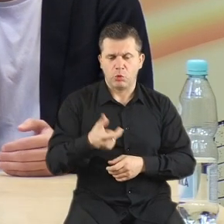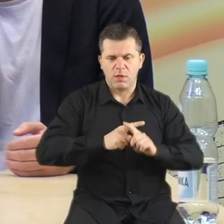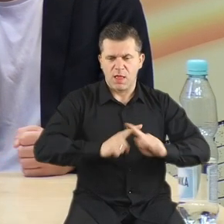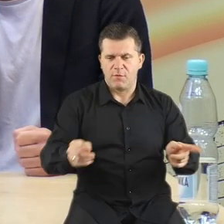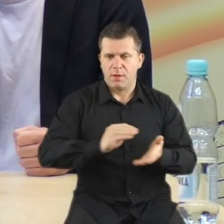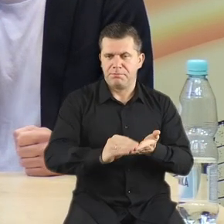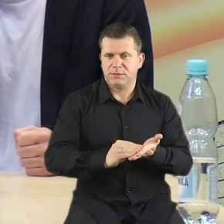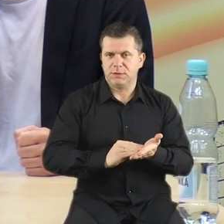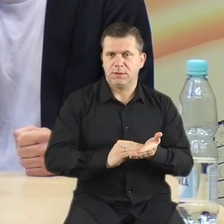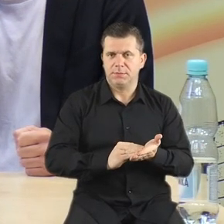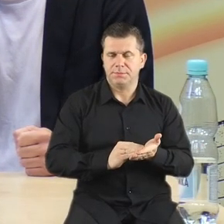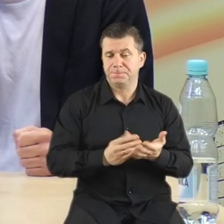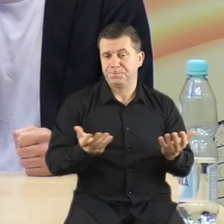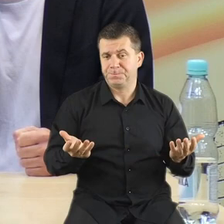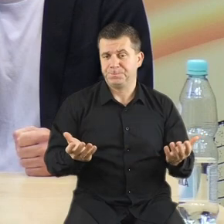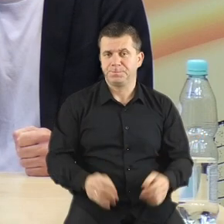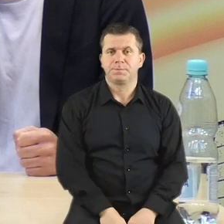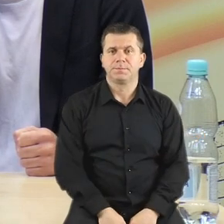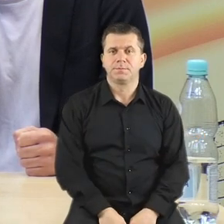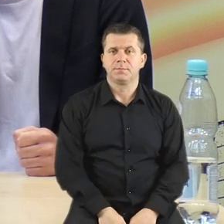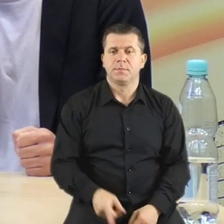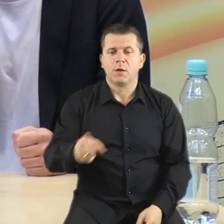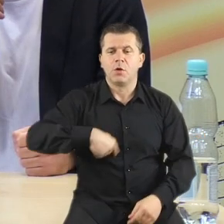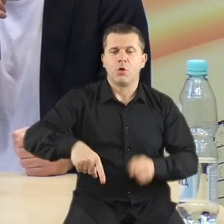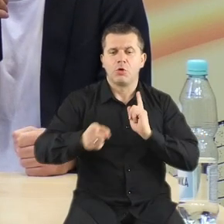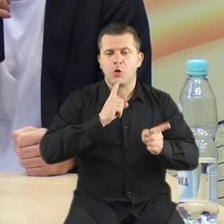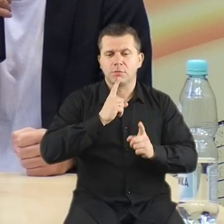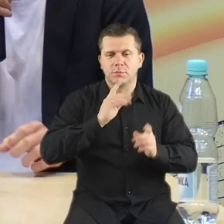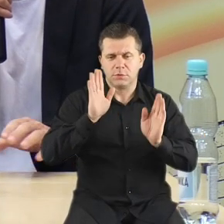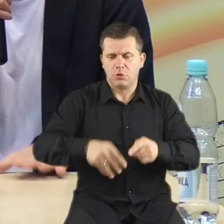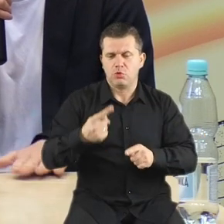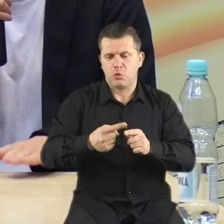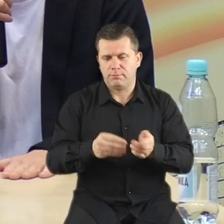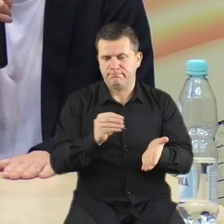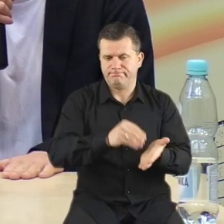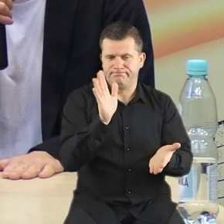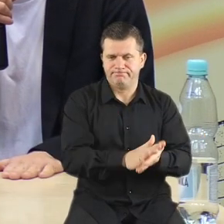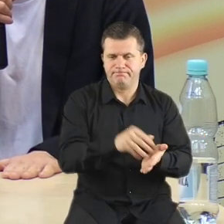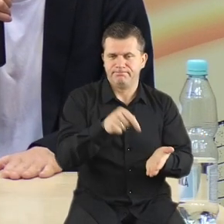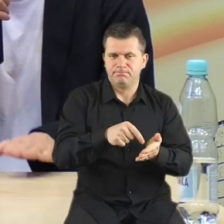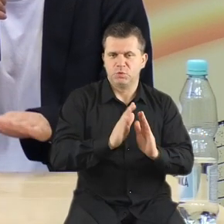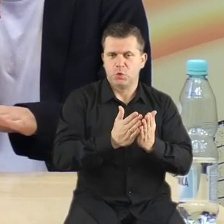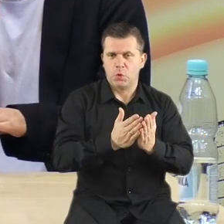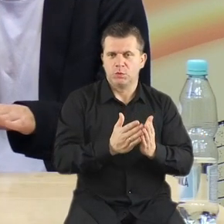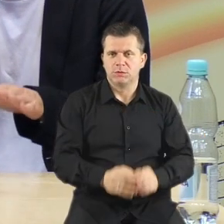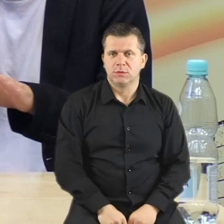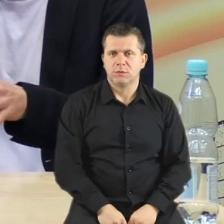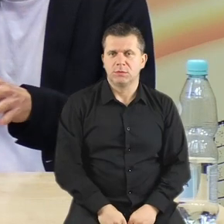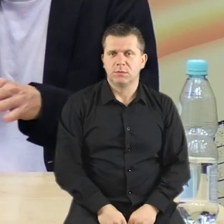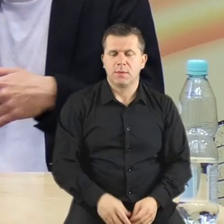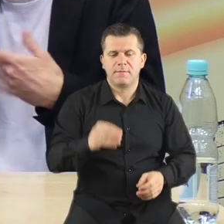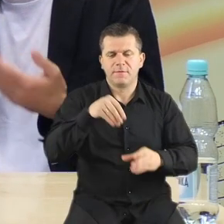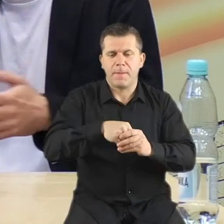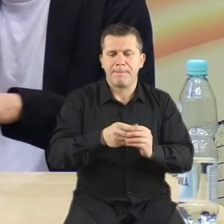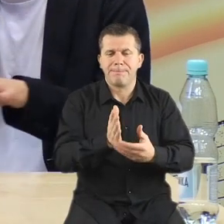pisać. I te rozmowy postanowiłem też częściowo umieścić w książce. Między